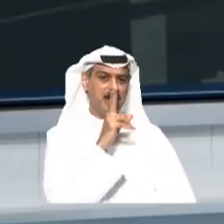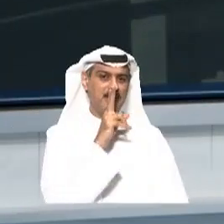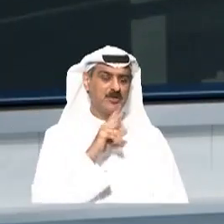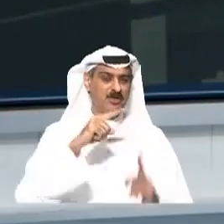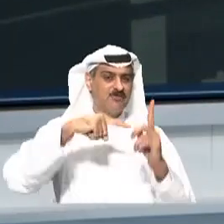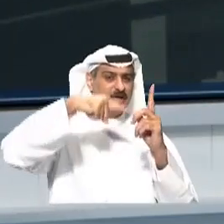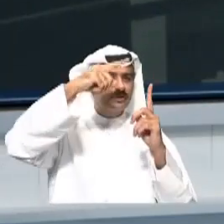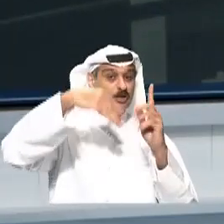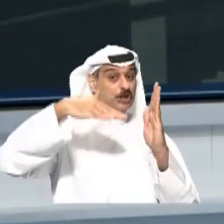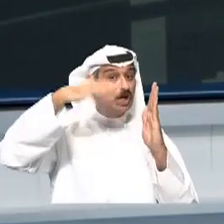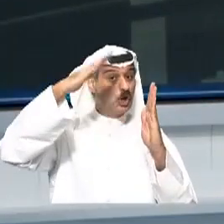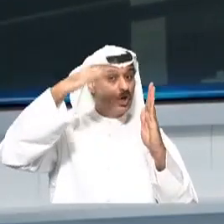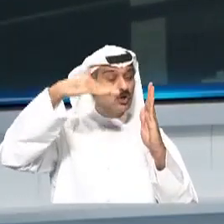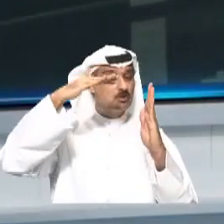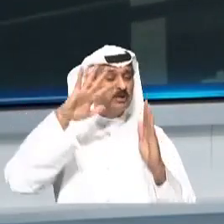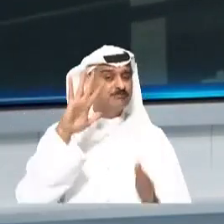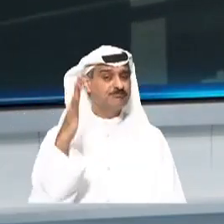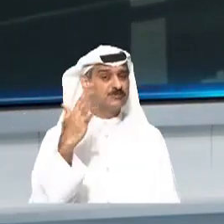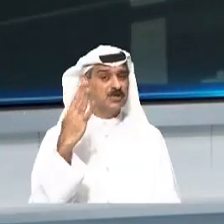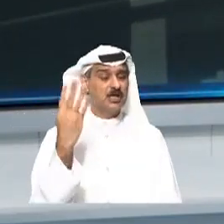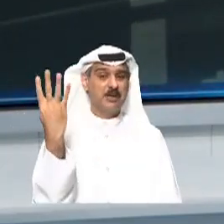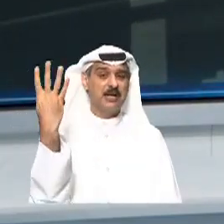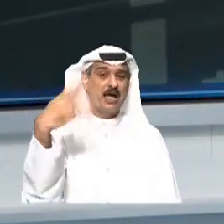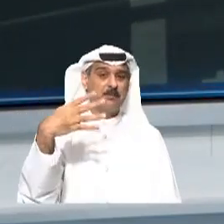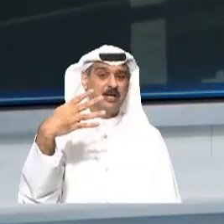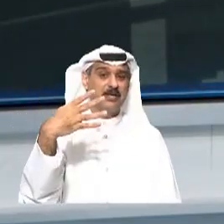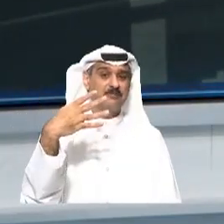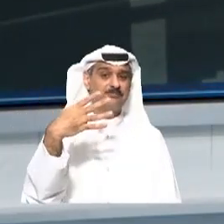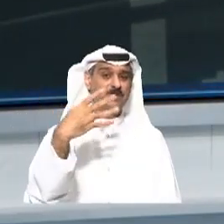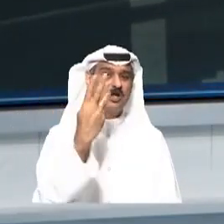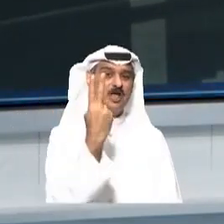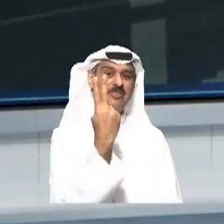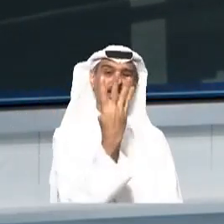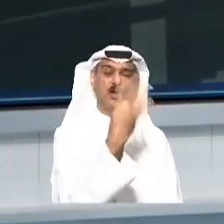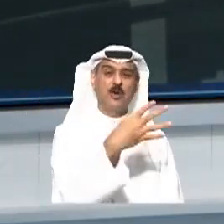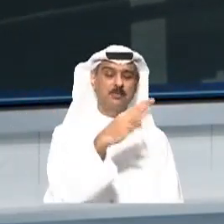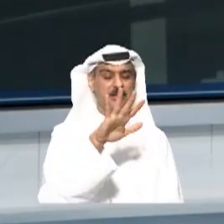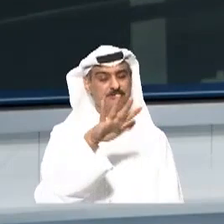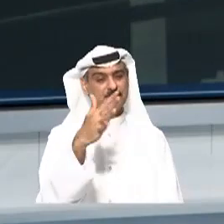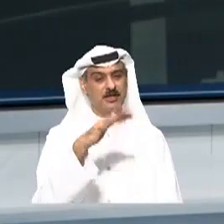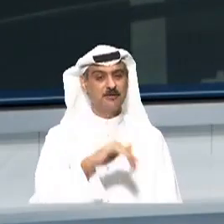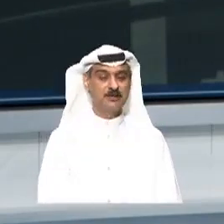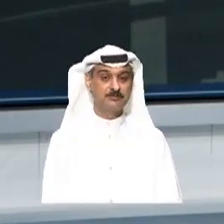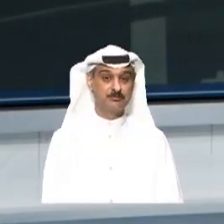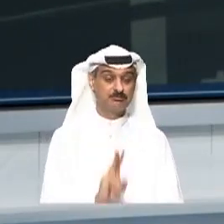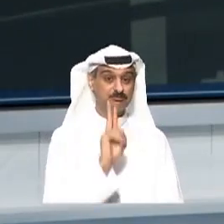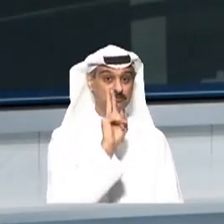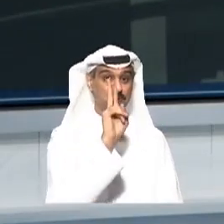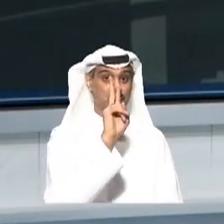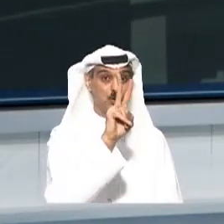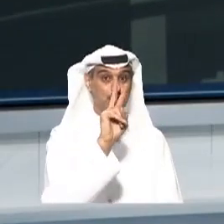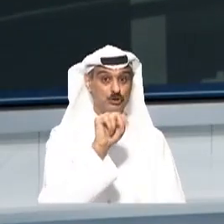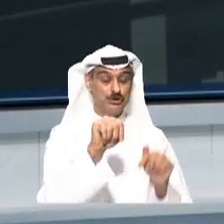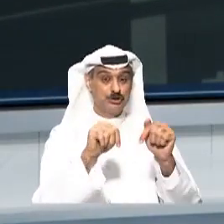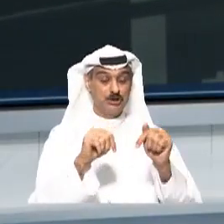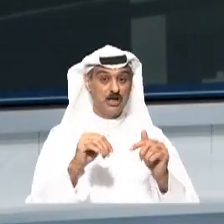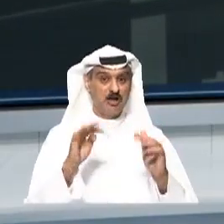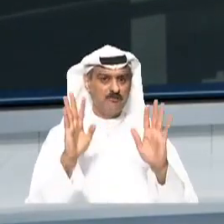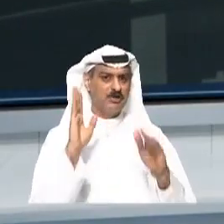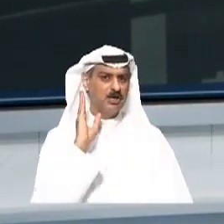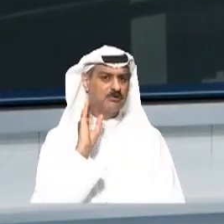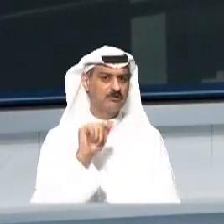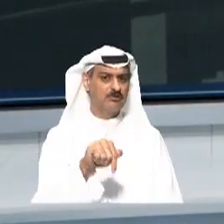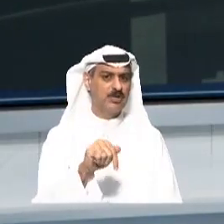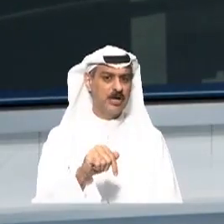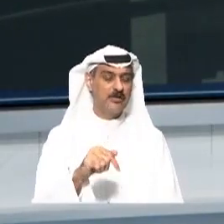الحرارة العظمى متفاوتة ما بين 40 إلى 42 درجة مئوية. راح نلاحظ أن في ارتفاع نسبي في يوم